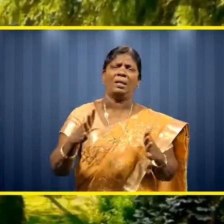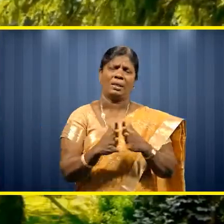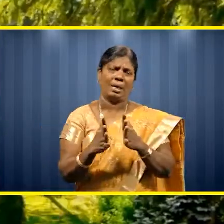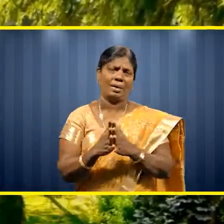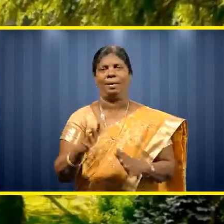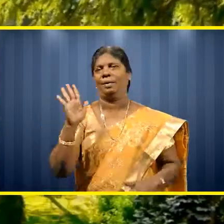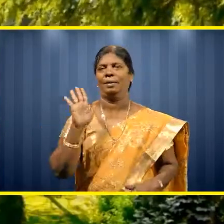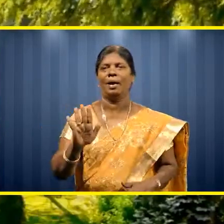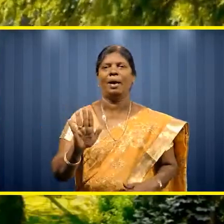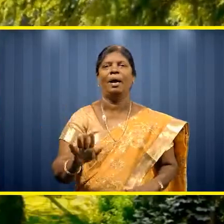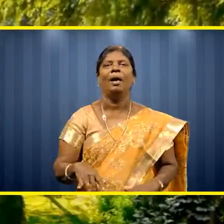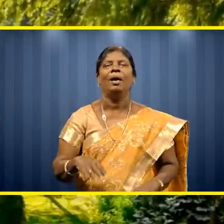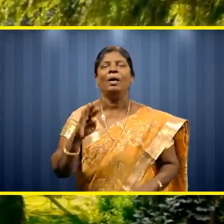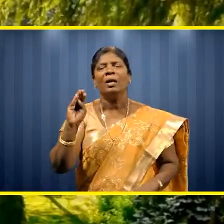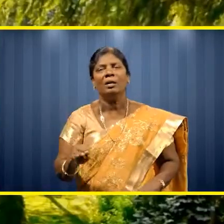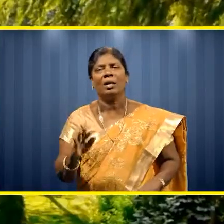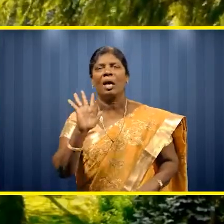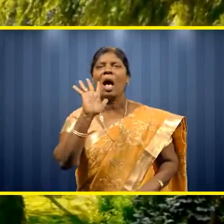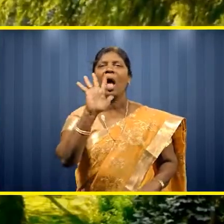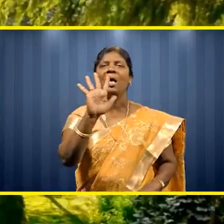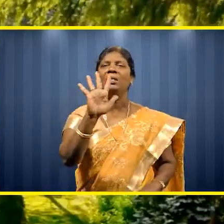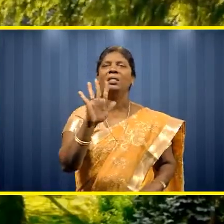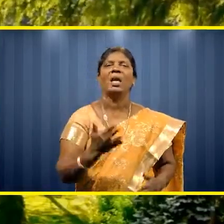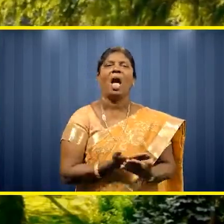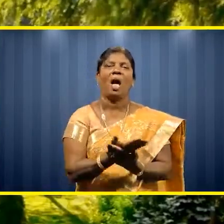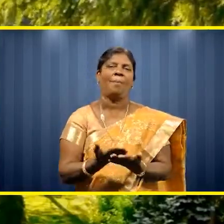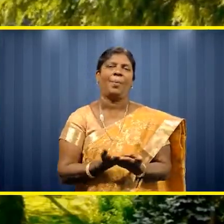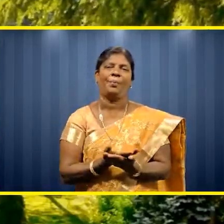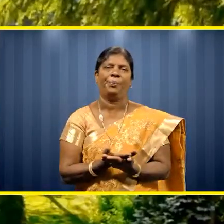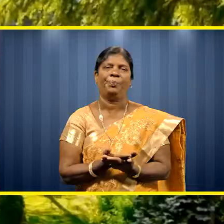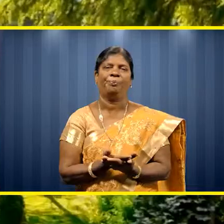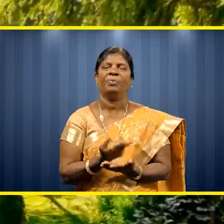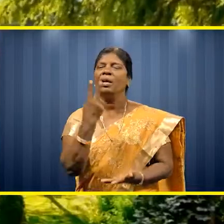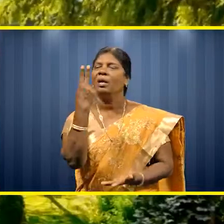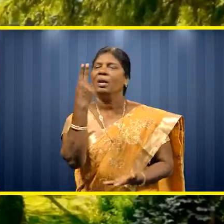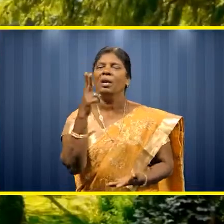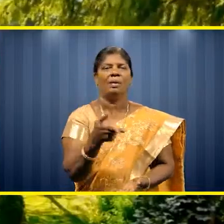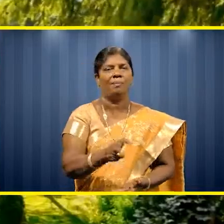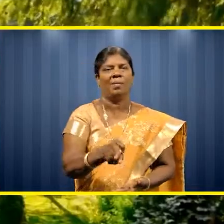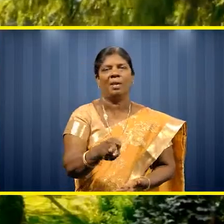5000க்கும் மேற்பட்ட மக்கள் அங்கே இருந்தார்கள். ஆனால் இருந்ததோ 5 ரொட்டிகள்,